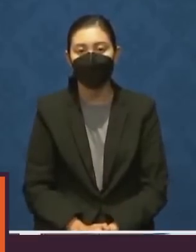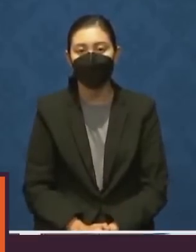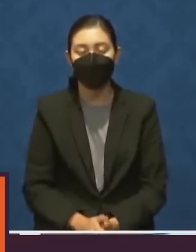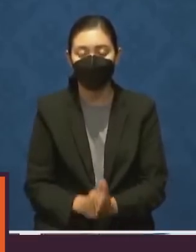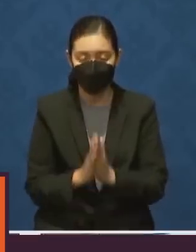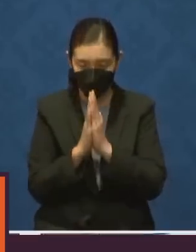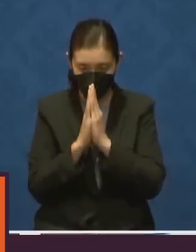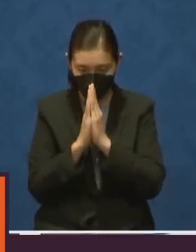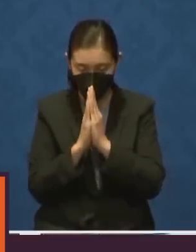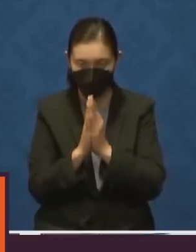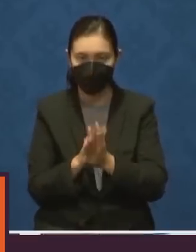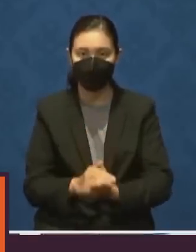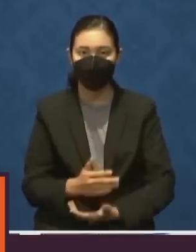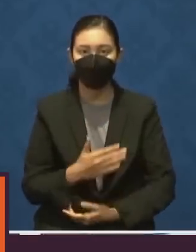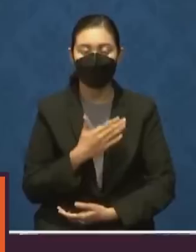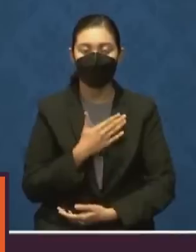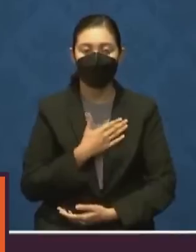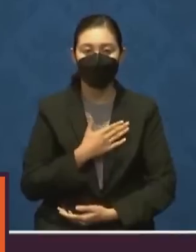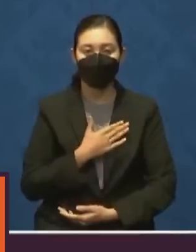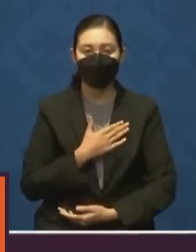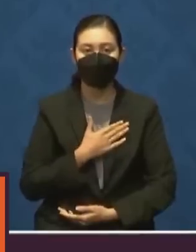塩 Hann..........